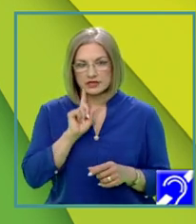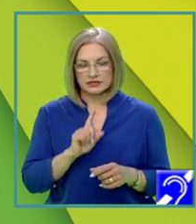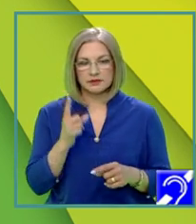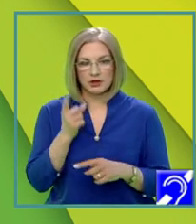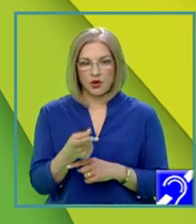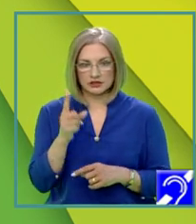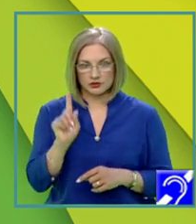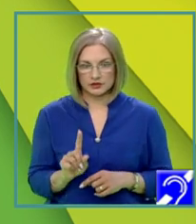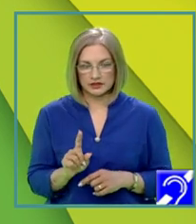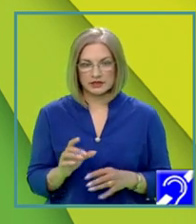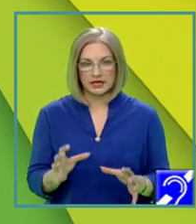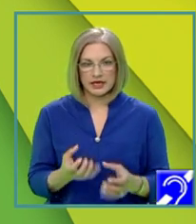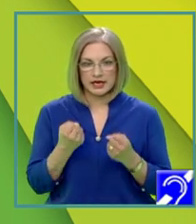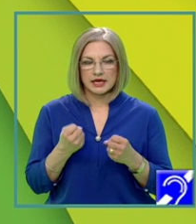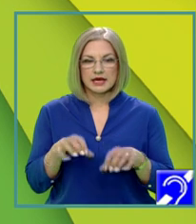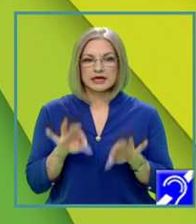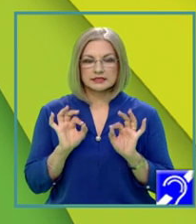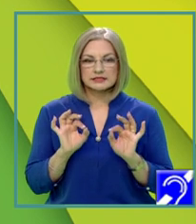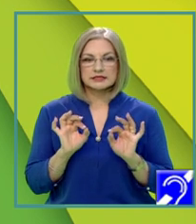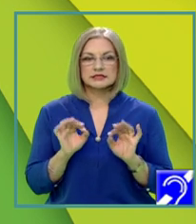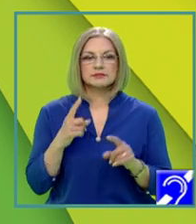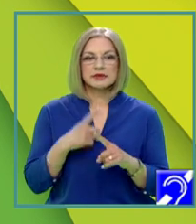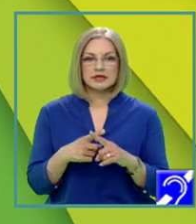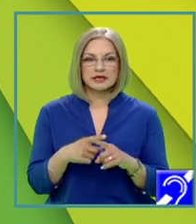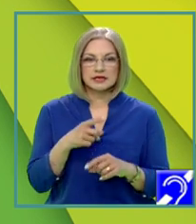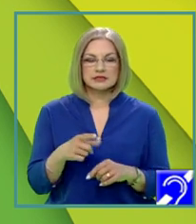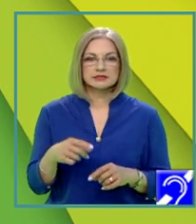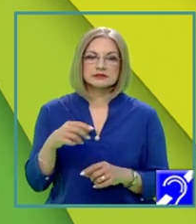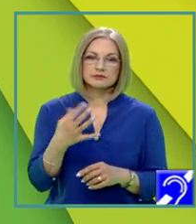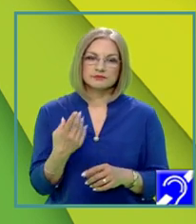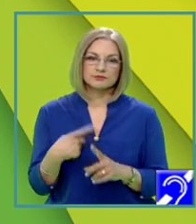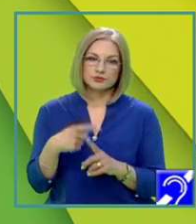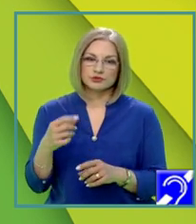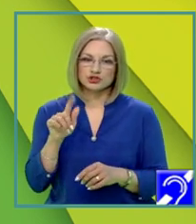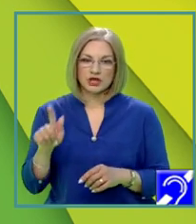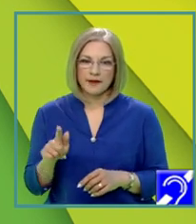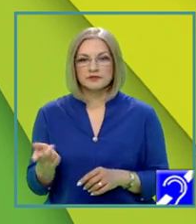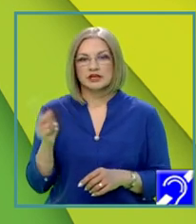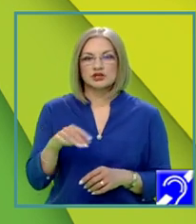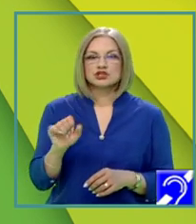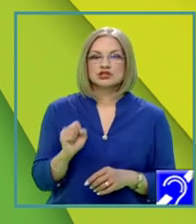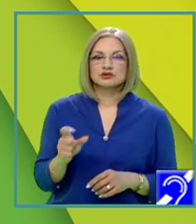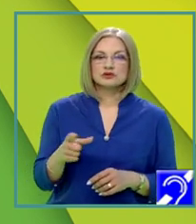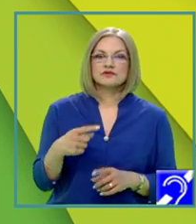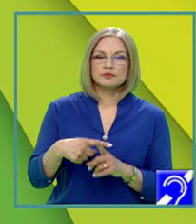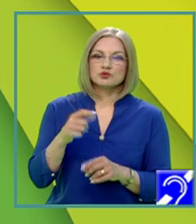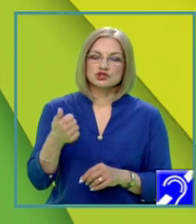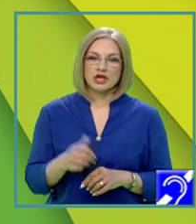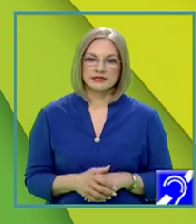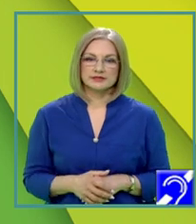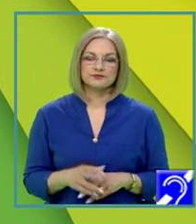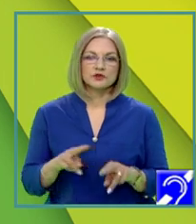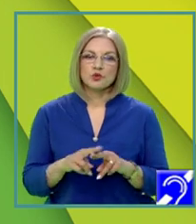ordinul întâi găsim x numărul de oxidare a manganului plus 7 respectiv pentru sulf plus 6 cum am ajuns la aceste